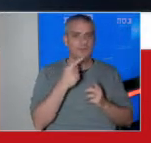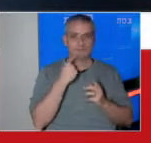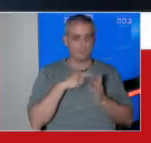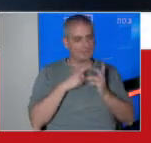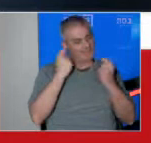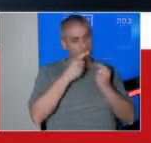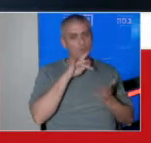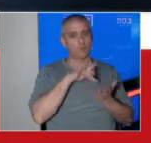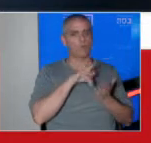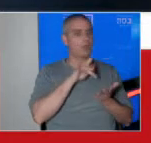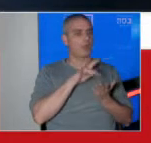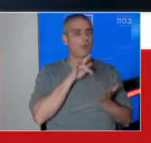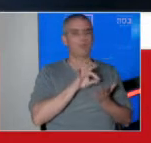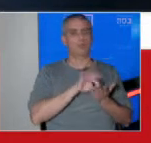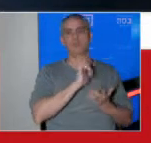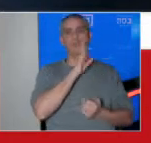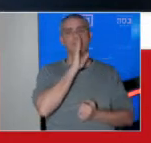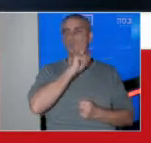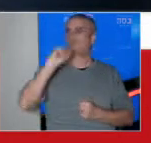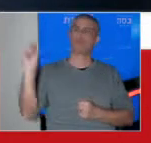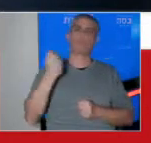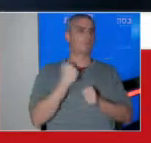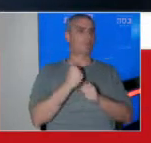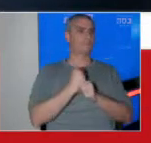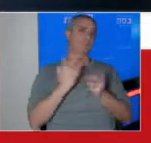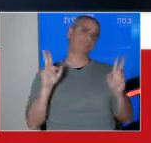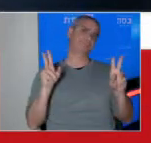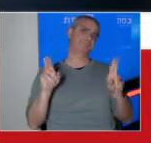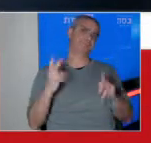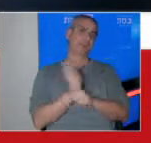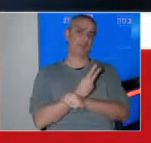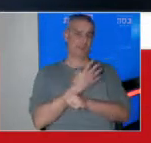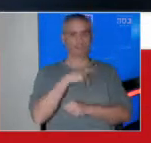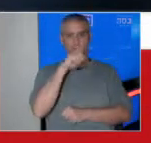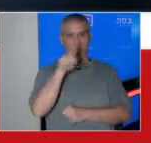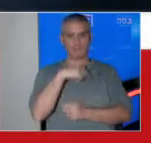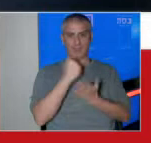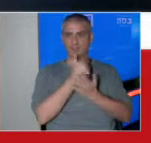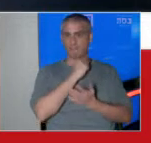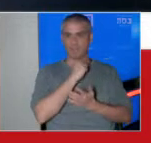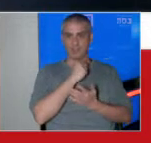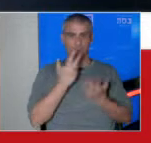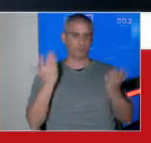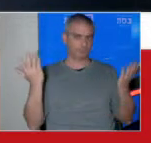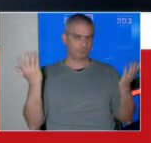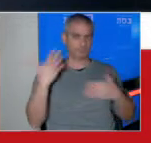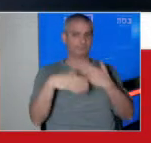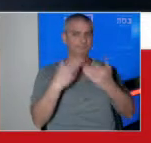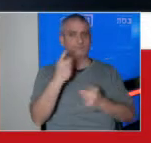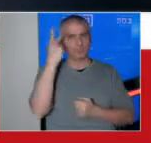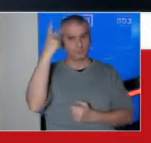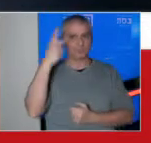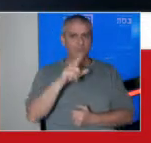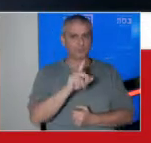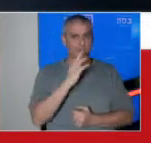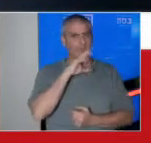החינוך כמוקד הבעייתי, כשכל השאר מסביב עובד פחות או יותר אותו דבר, וגם רוצים לבטל עכשיו את התו הירוק, וכן הלאה וכן הלאה. אבל פרופסור צמחוני,